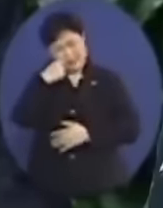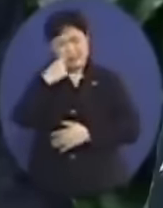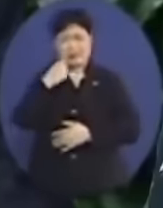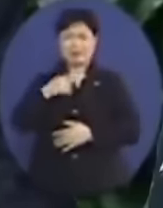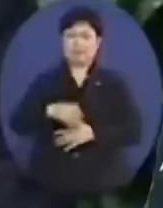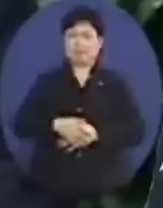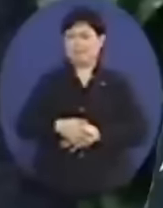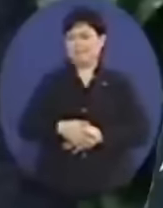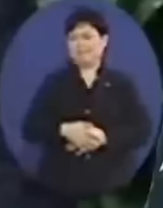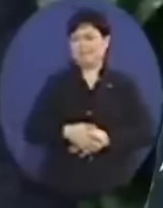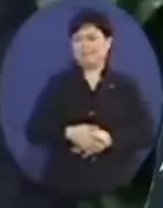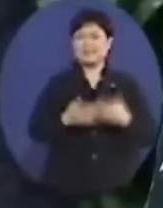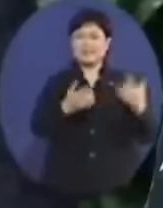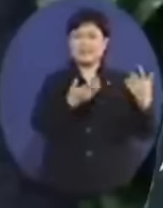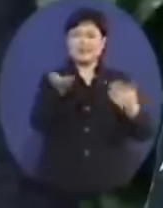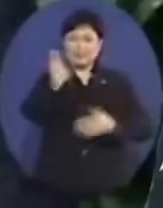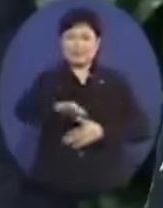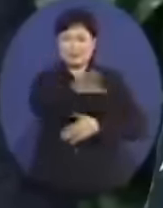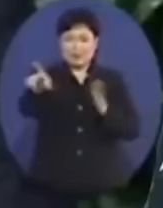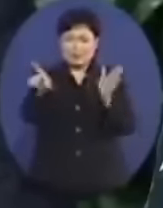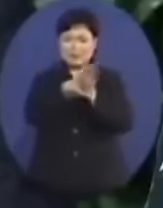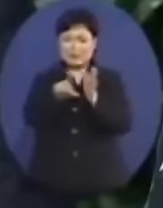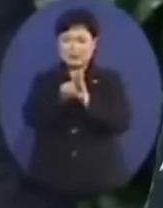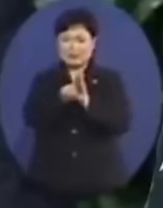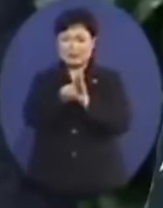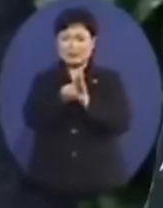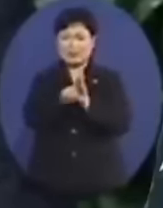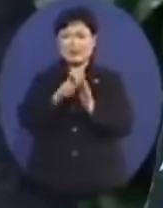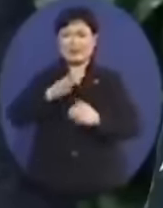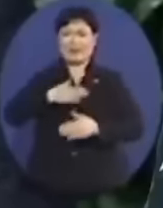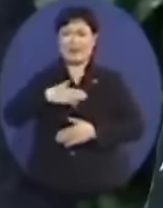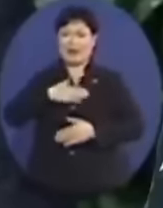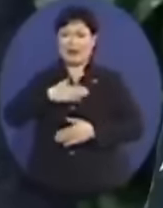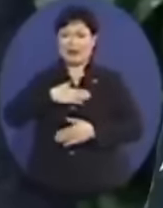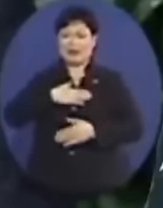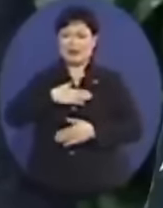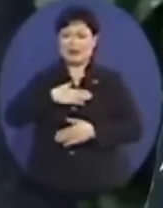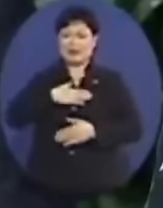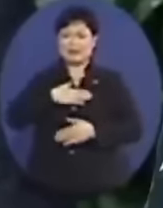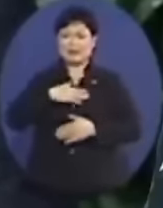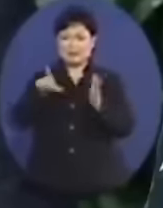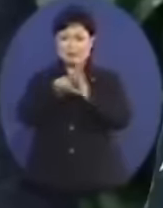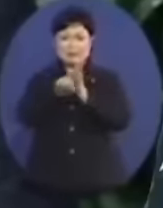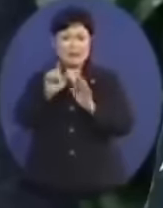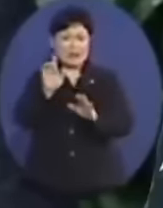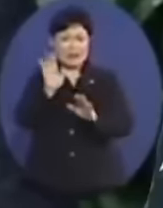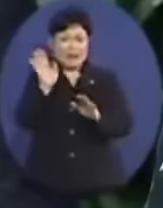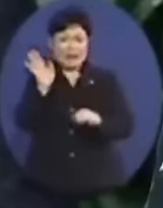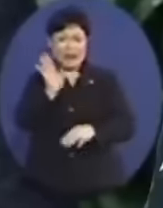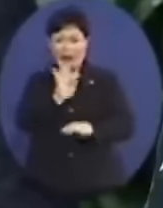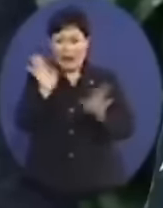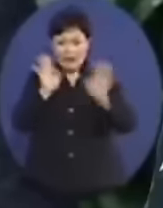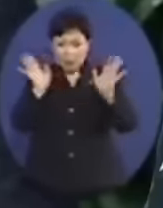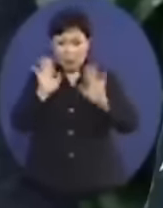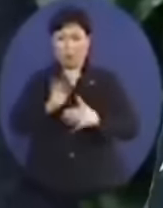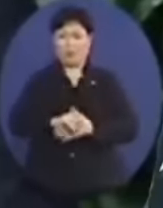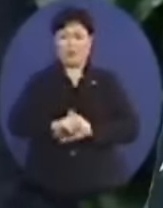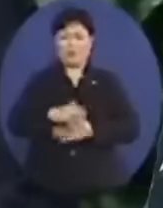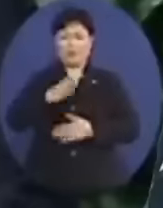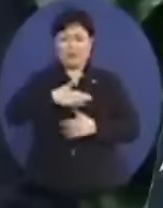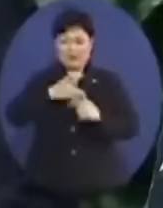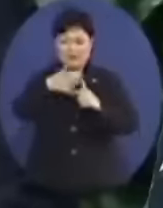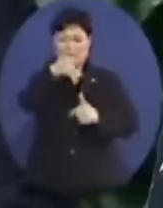믿어지네 그런데 우리가 믿는다는 것은 내가 믿는 것이 아니라 내가